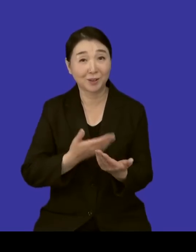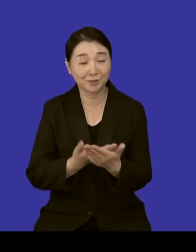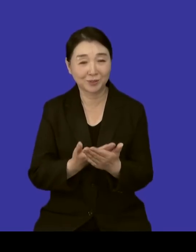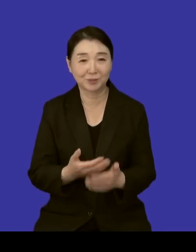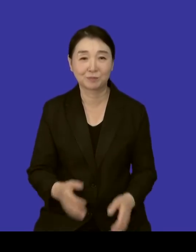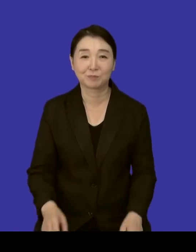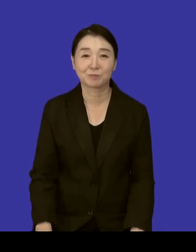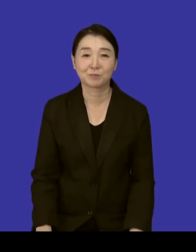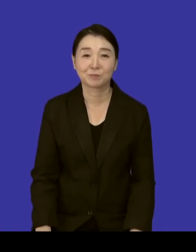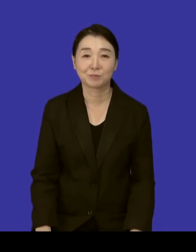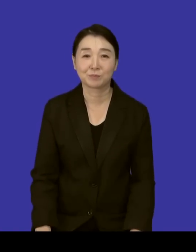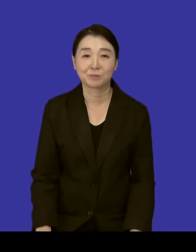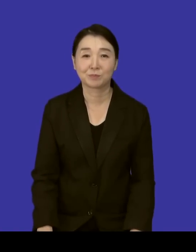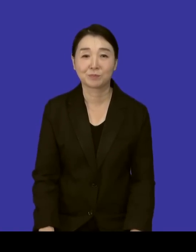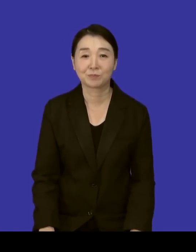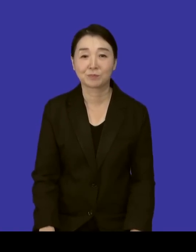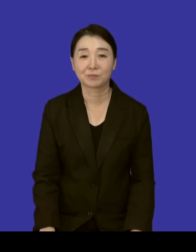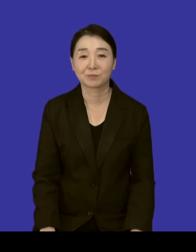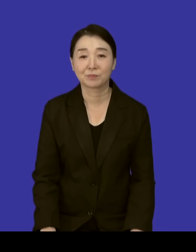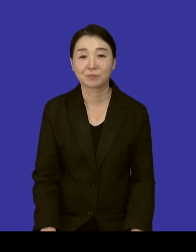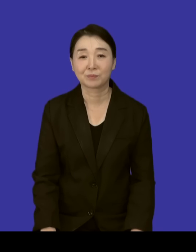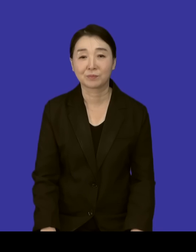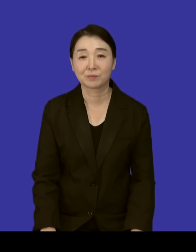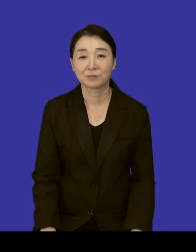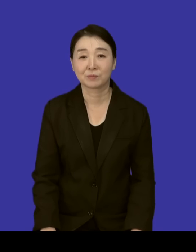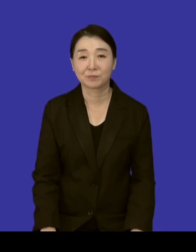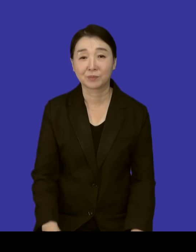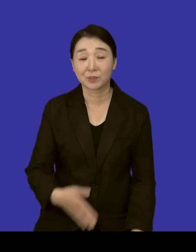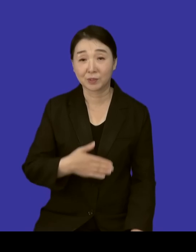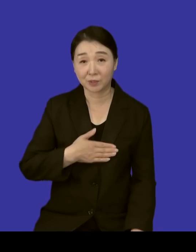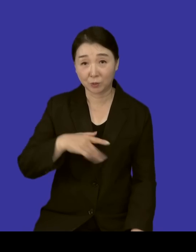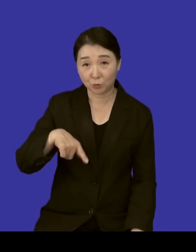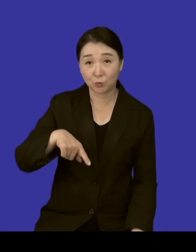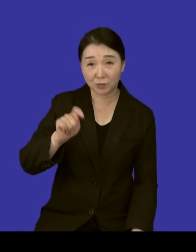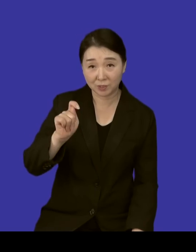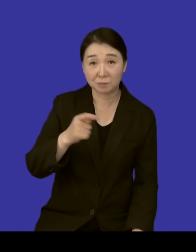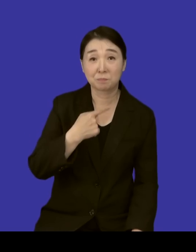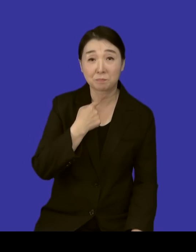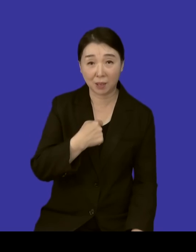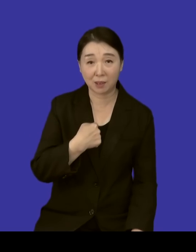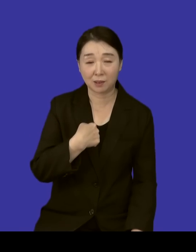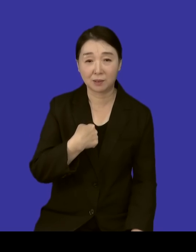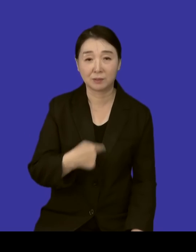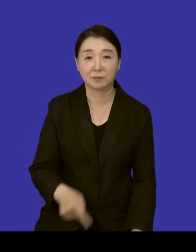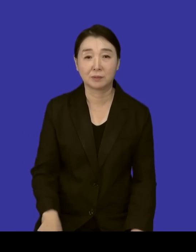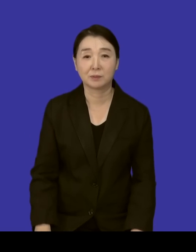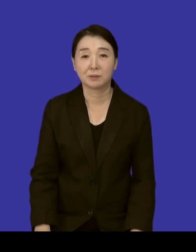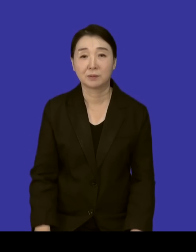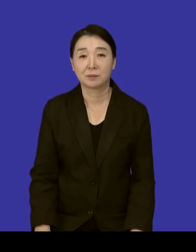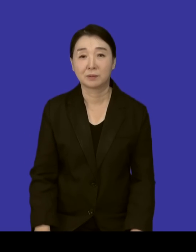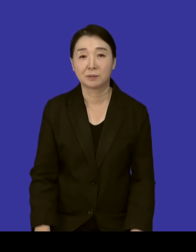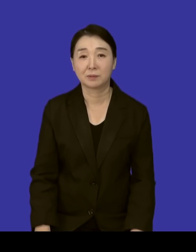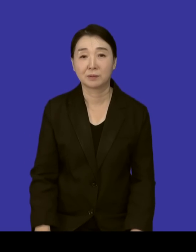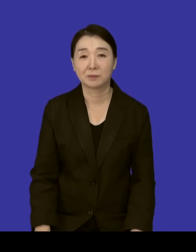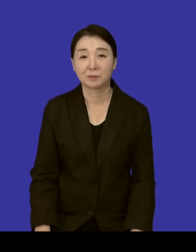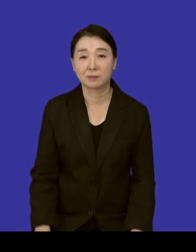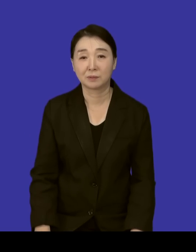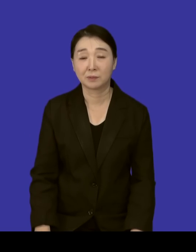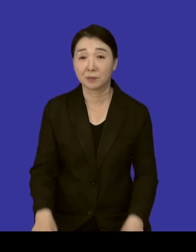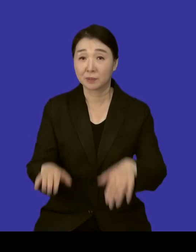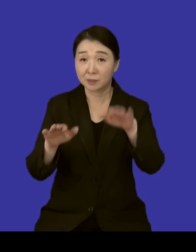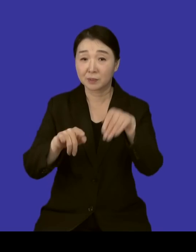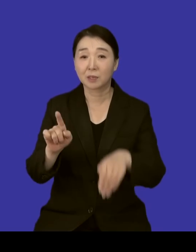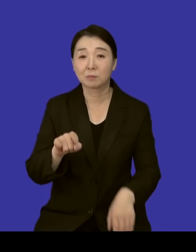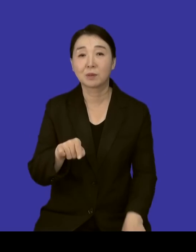저는 생명의 삶으로만 하고 있는데. 네네. 아니 그러니까 이제 저도 큐티를 했었잖아요. 네네. 네. 근데 여기가 이제 뭐가 이렇게 그